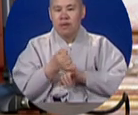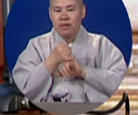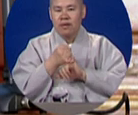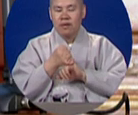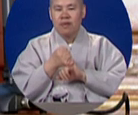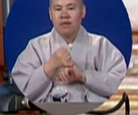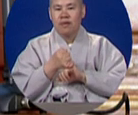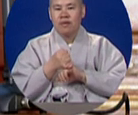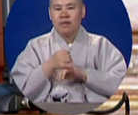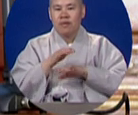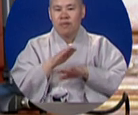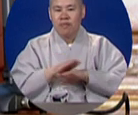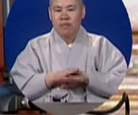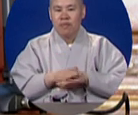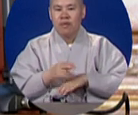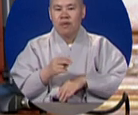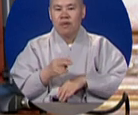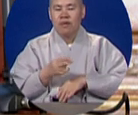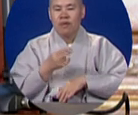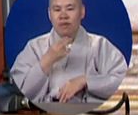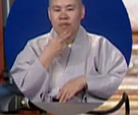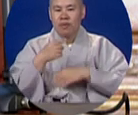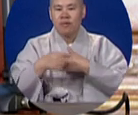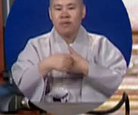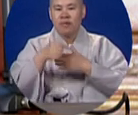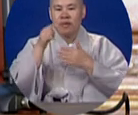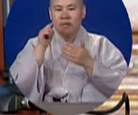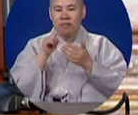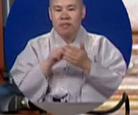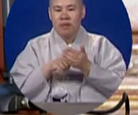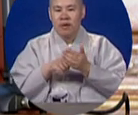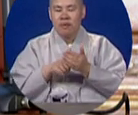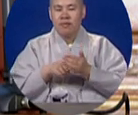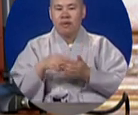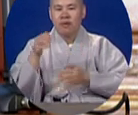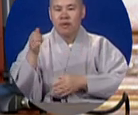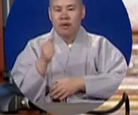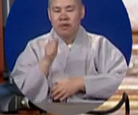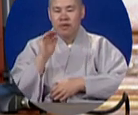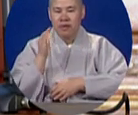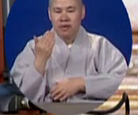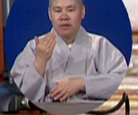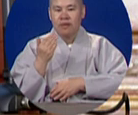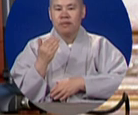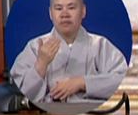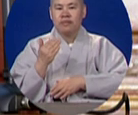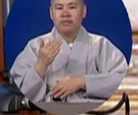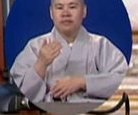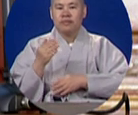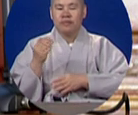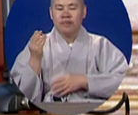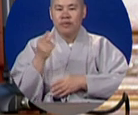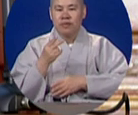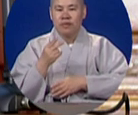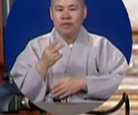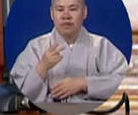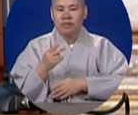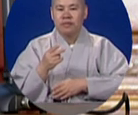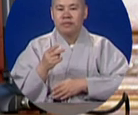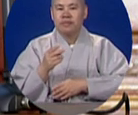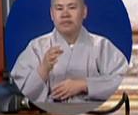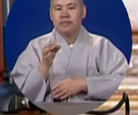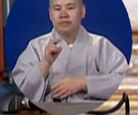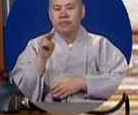머무는 바 없는 마음을 내라 이제 그랬고 또 약심유주